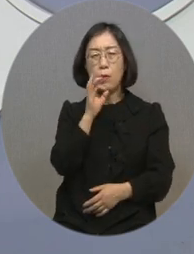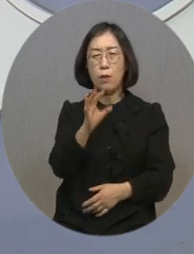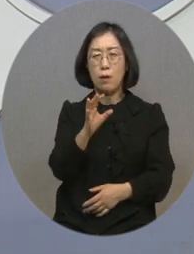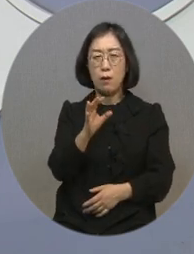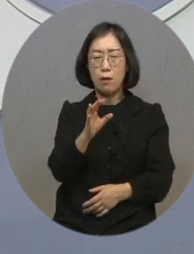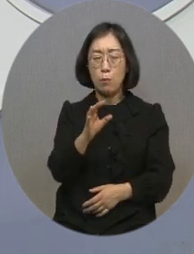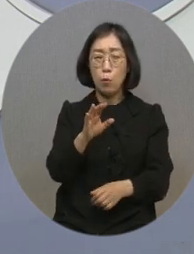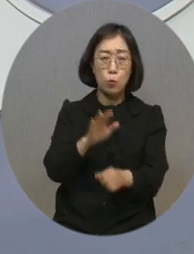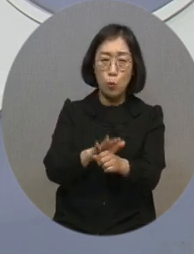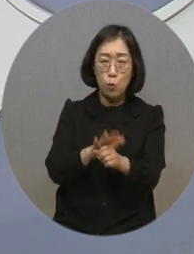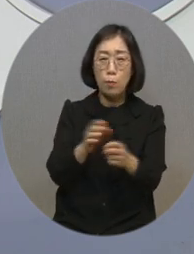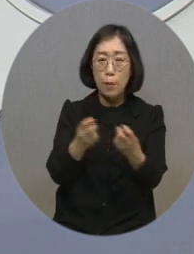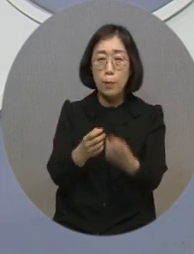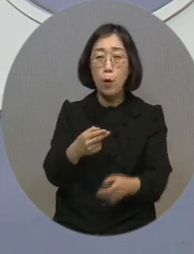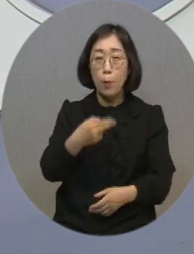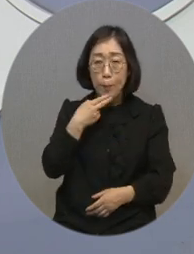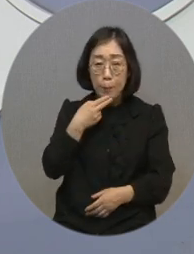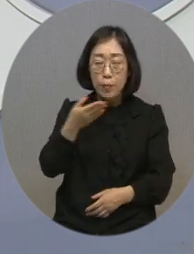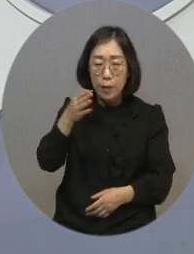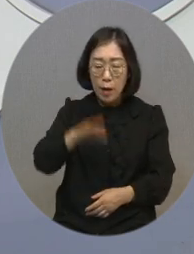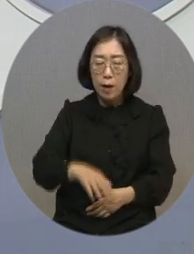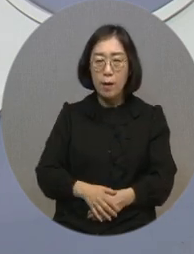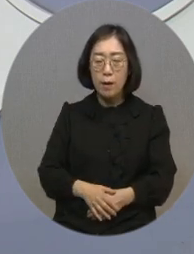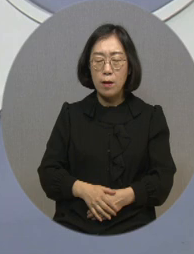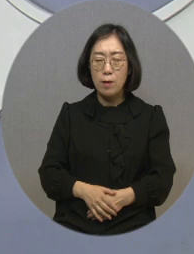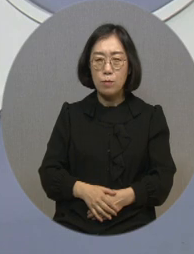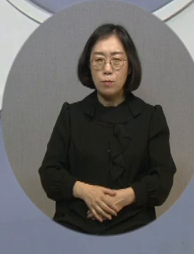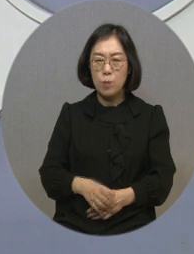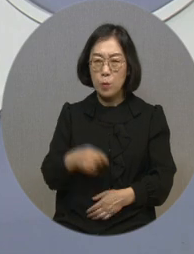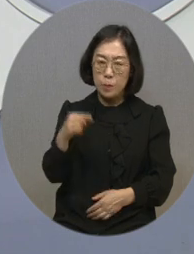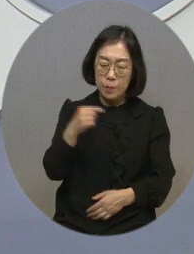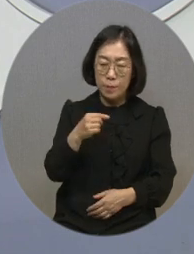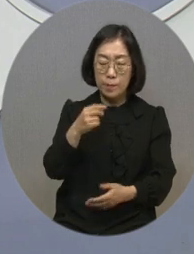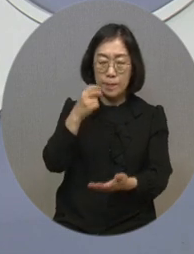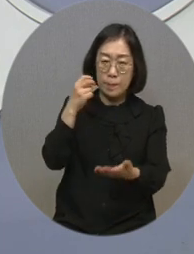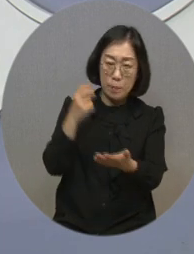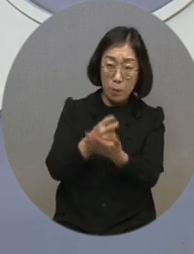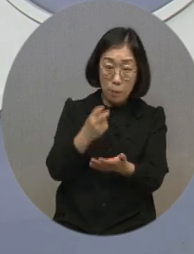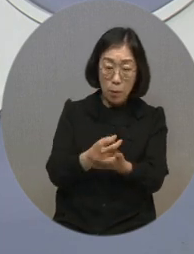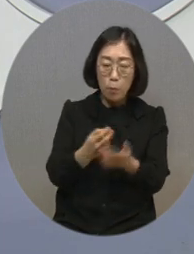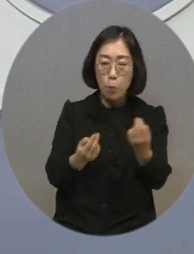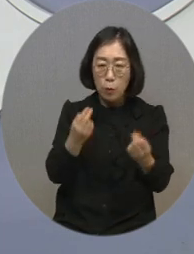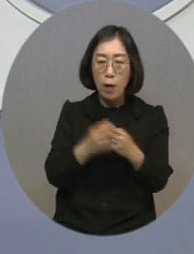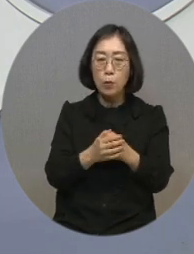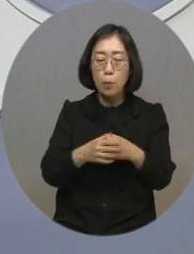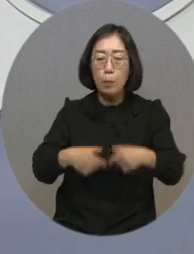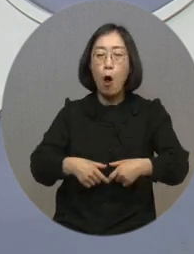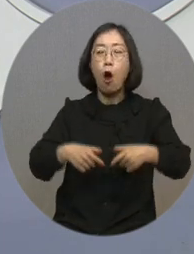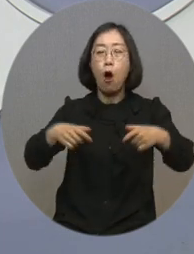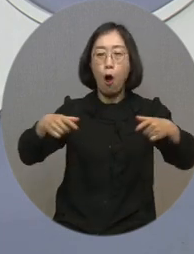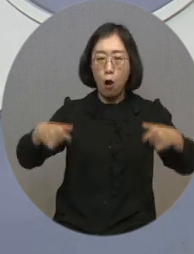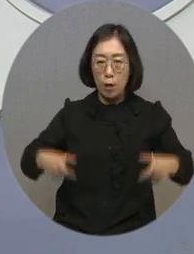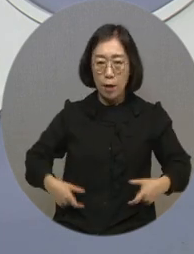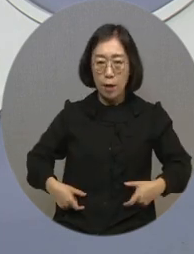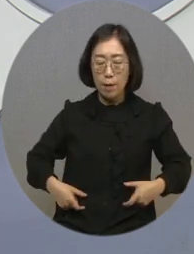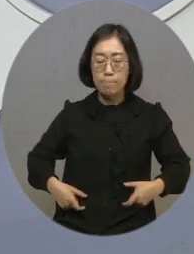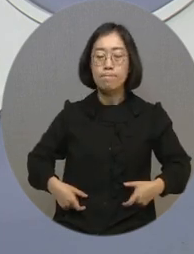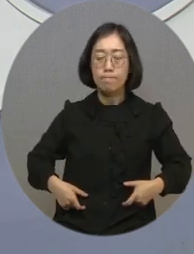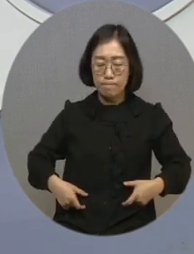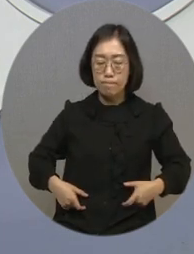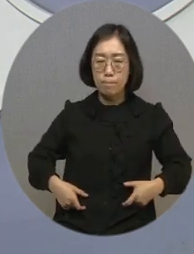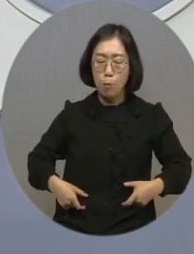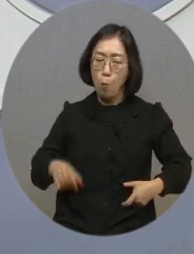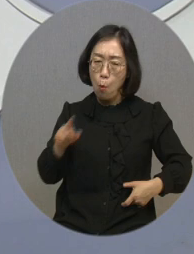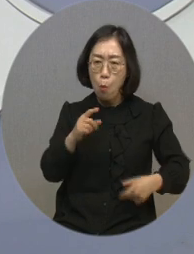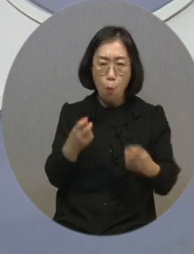그래서 이게 너무 타이트한 생각보다는 가끔 유연한 생각을 가지고 대처를 하고 그리고